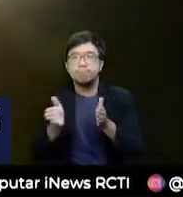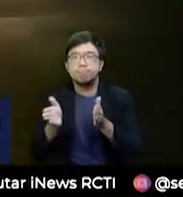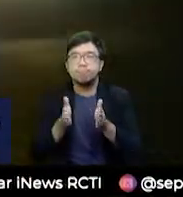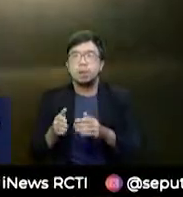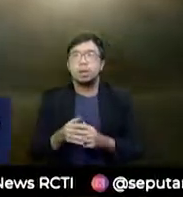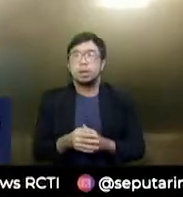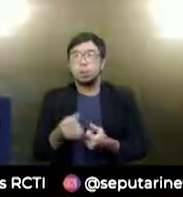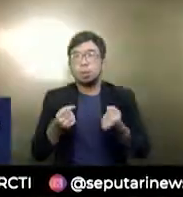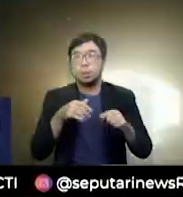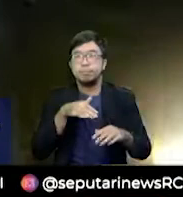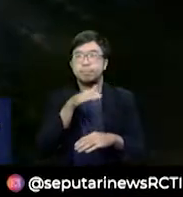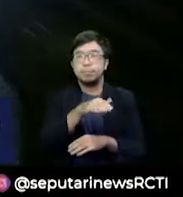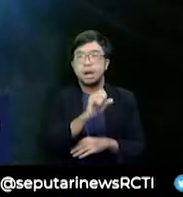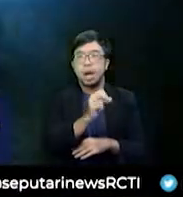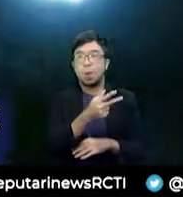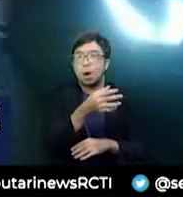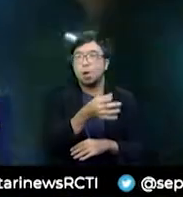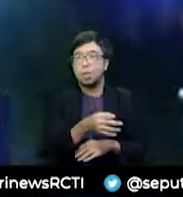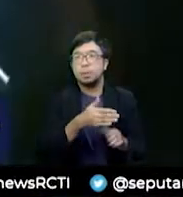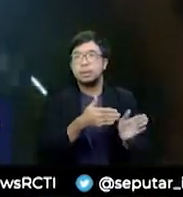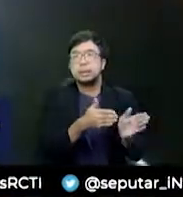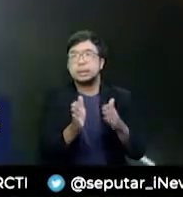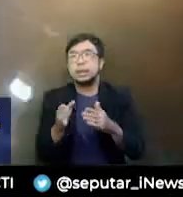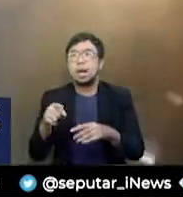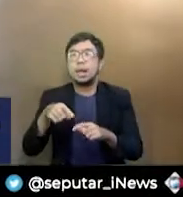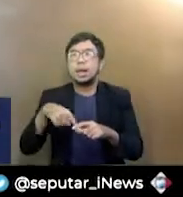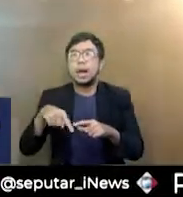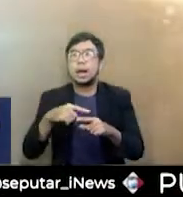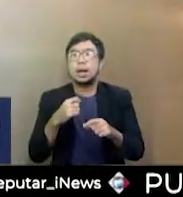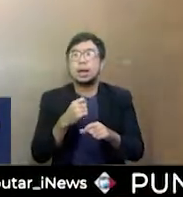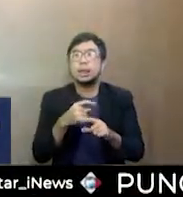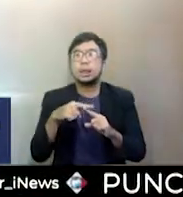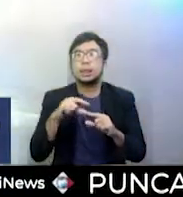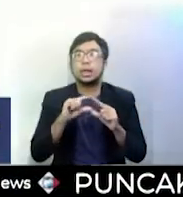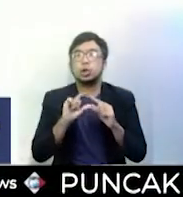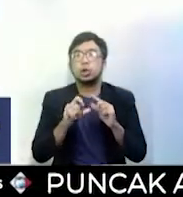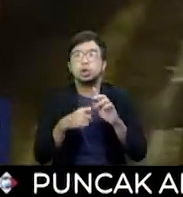menuju ke Karawang Kota ke Jalan Lingkar Tanjung Pura, Cikalong, dan kemudian ke jalur